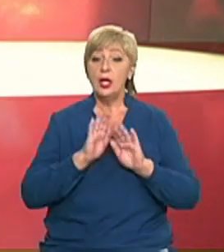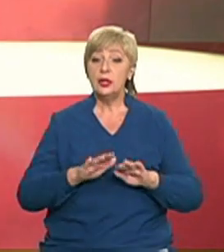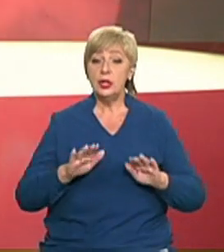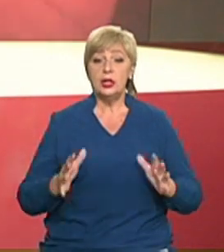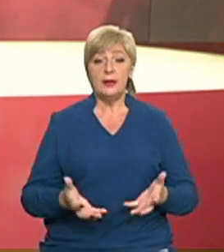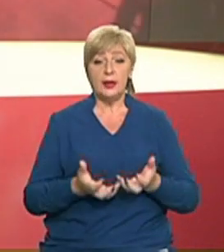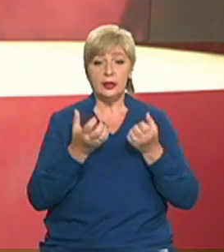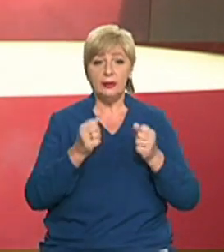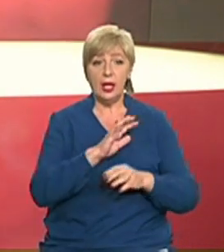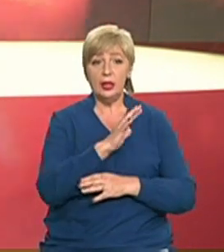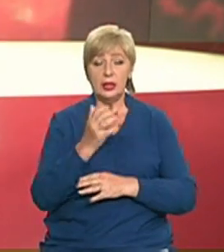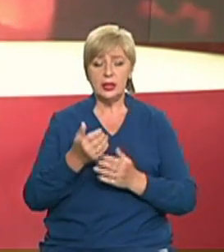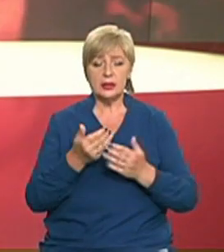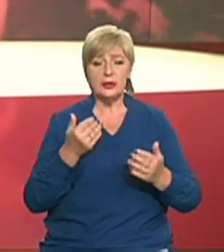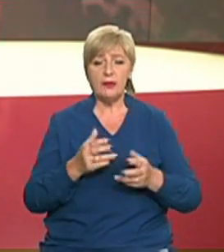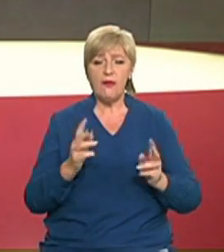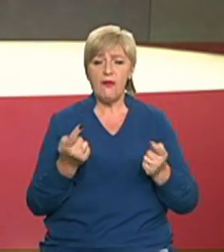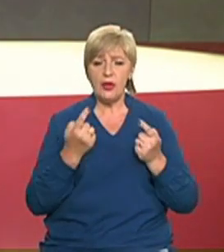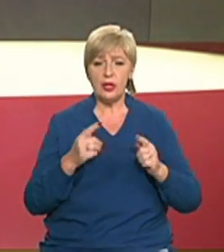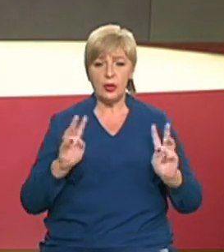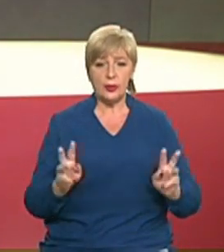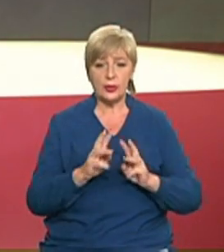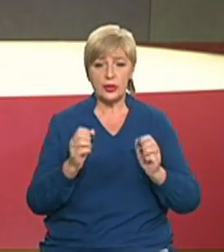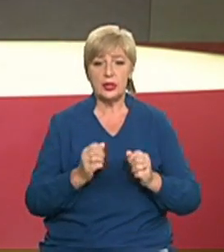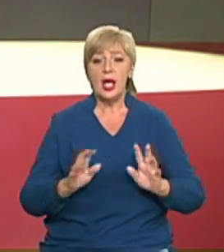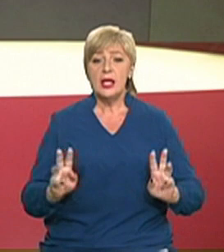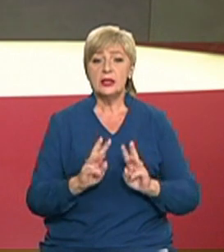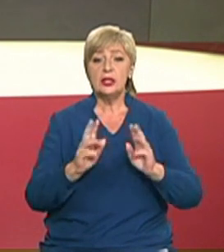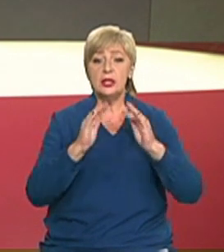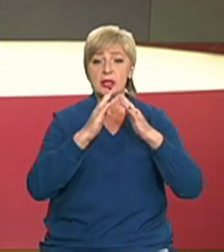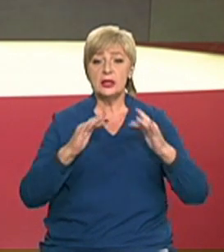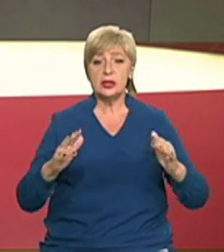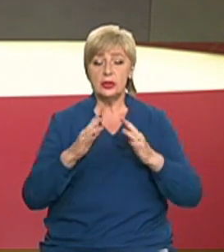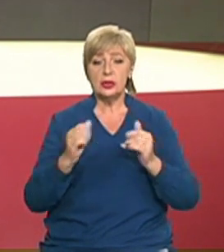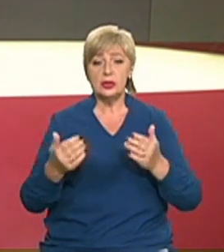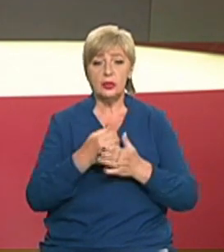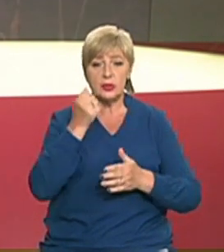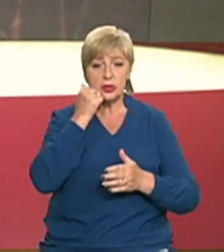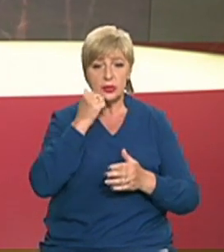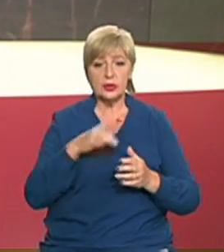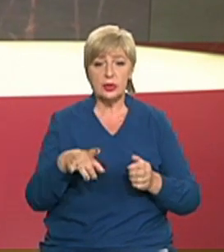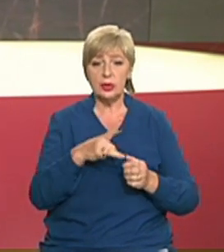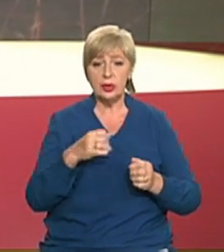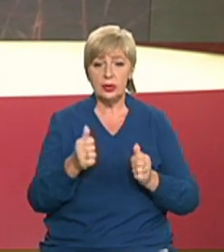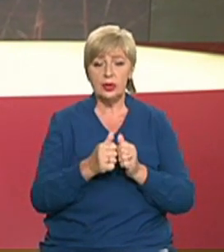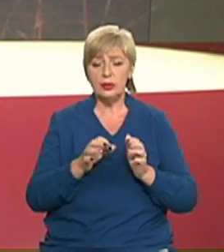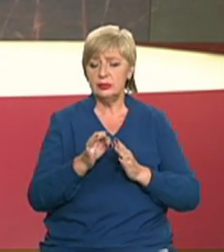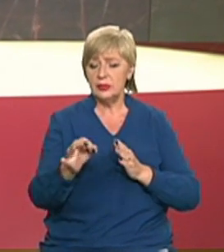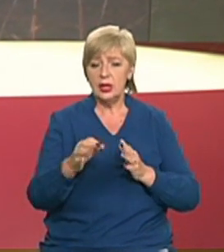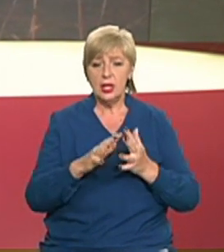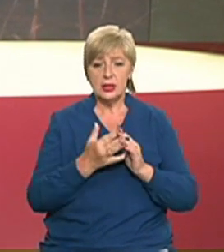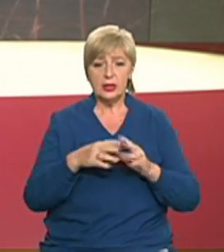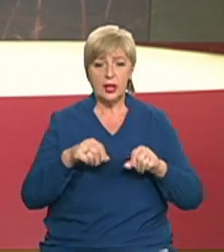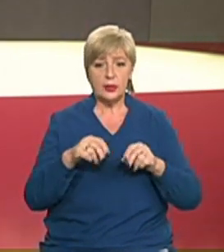Діти врятували ліс від великої пожежі. Зайнялись сосни в Новомосковському районі на околиці села Піщанка. Дим помітили школярі,